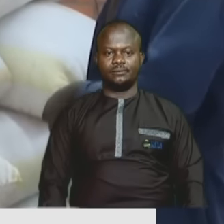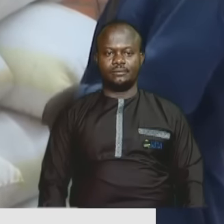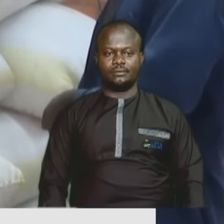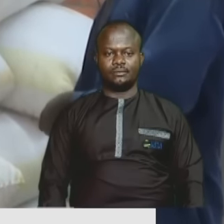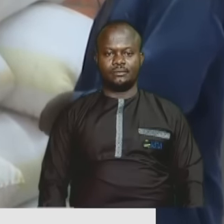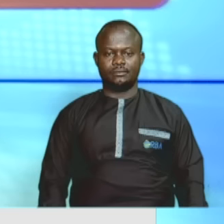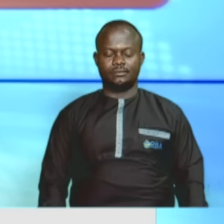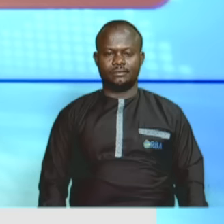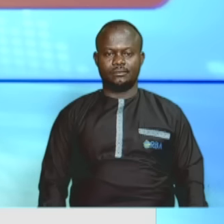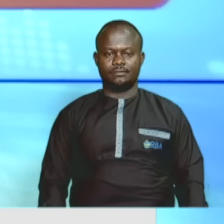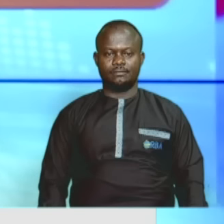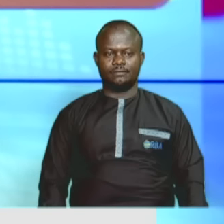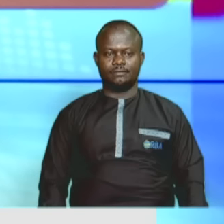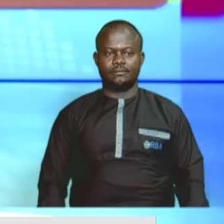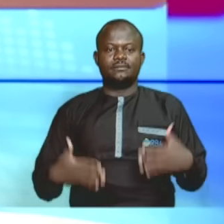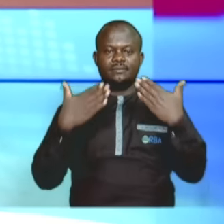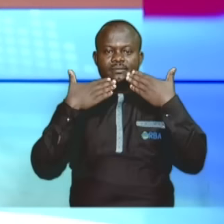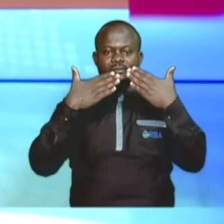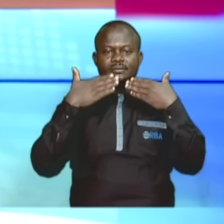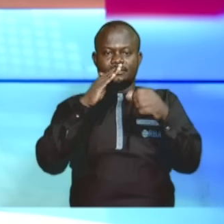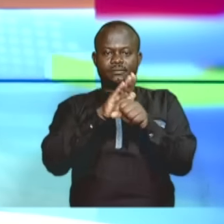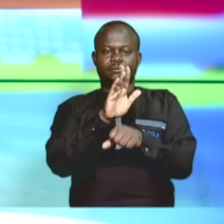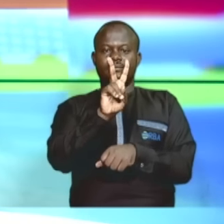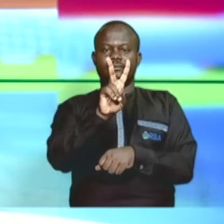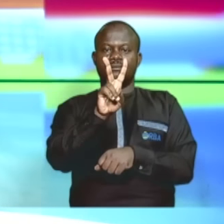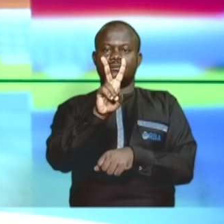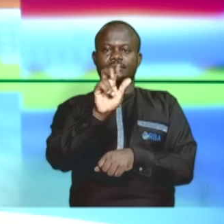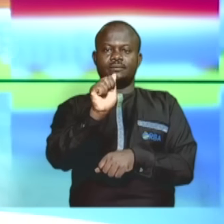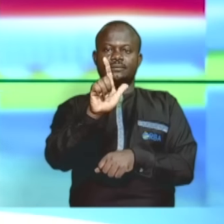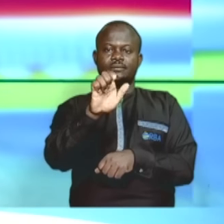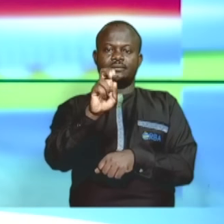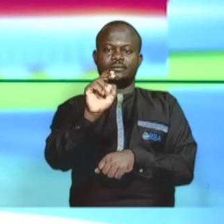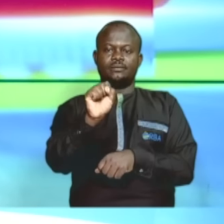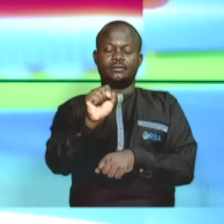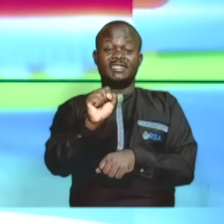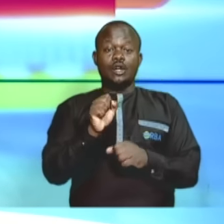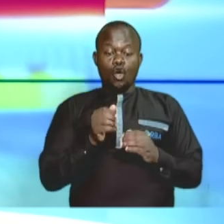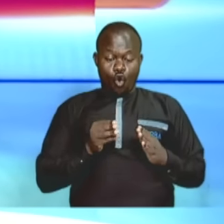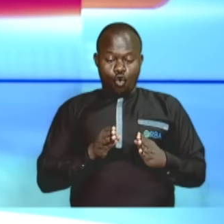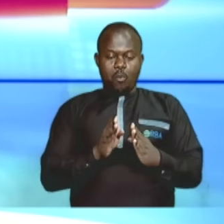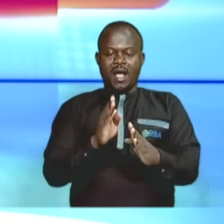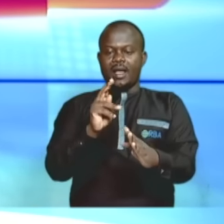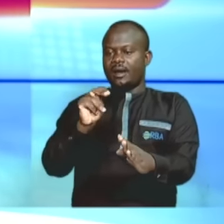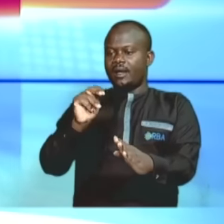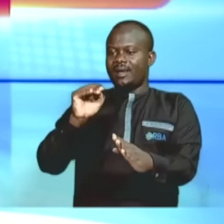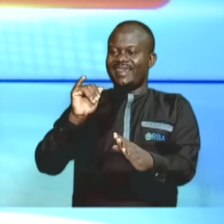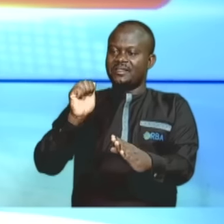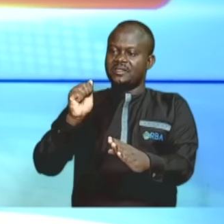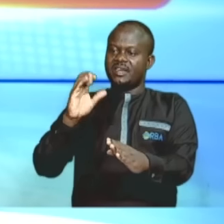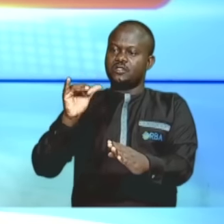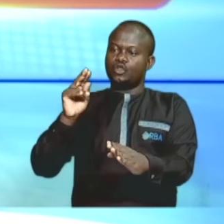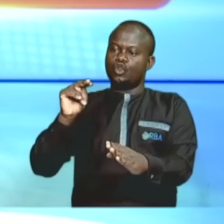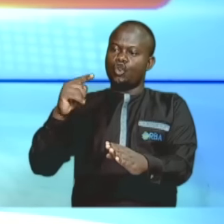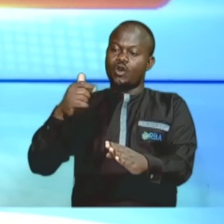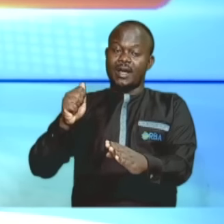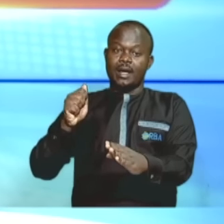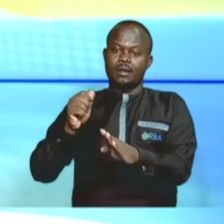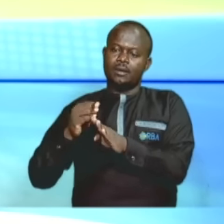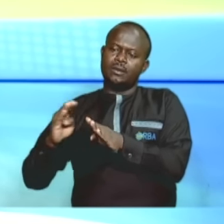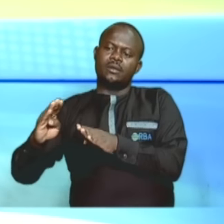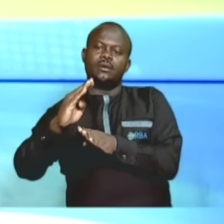ka Gatsibo Rukozi cyane Valensi niyo nkuru umuhanda nyacyonga mukoto uhuza uture twa Gasabo na Rurindo